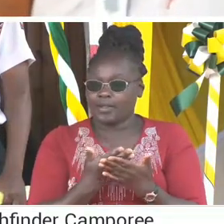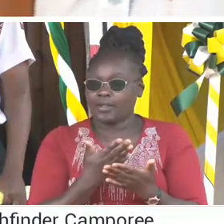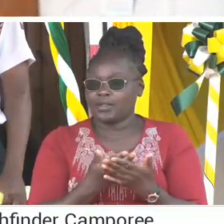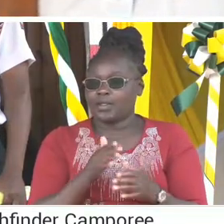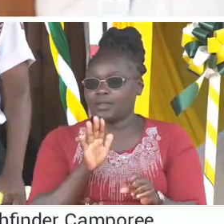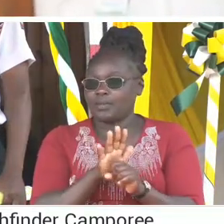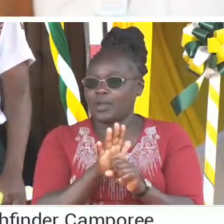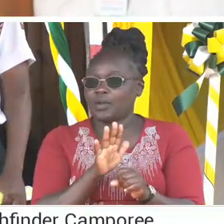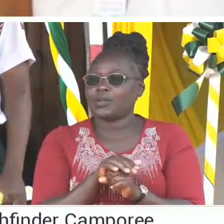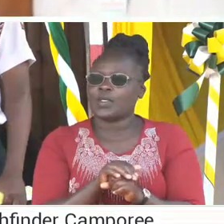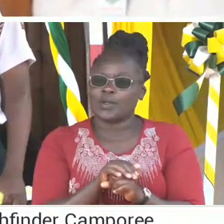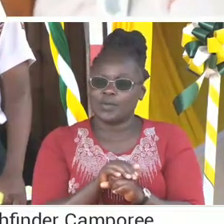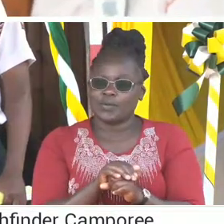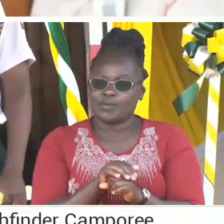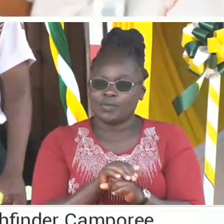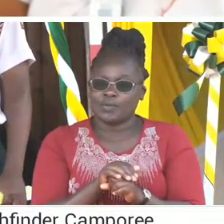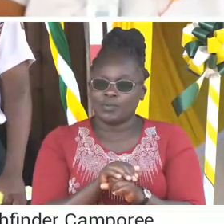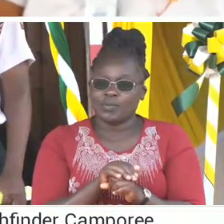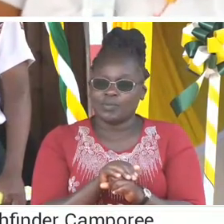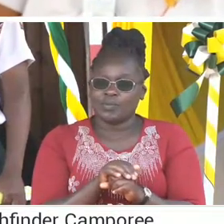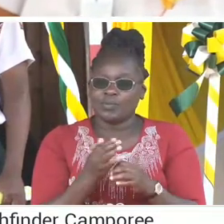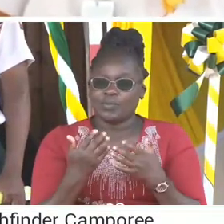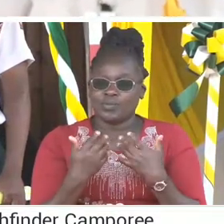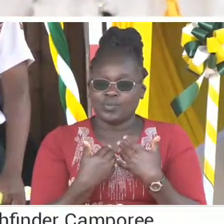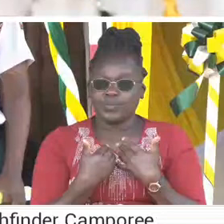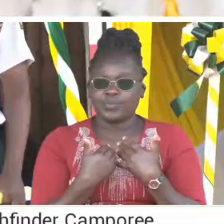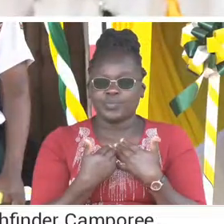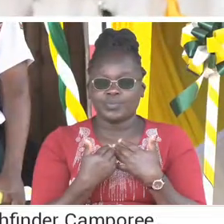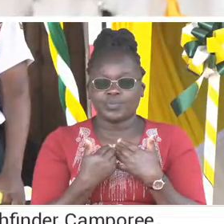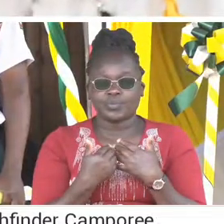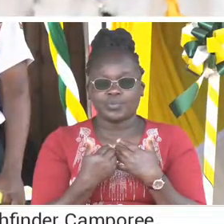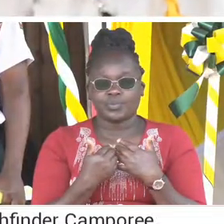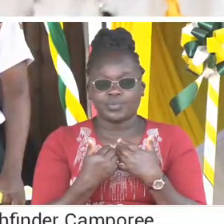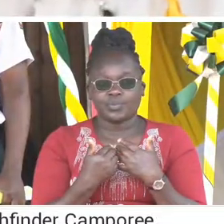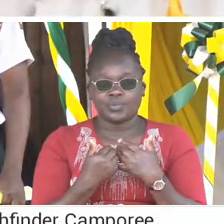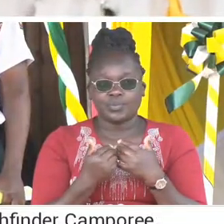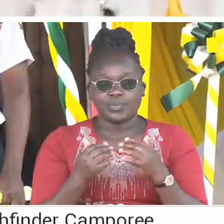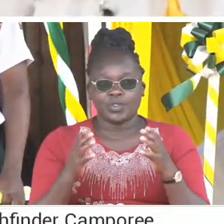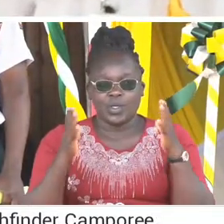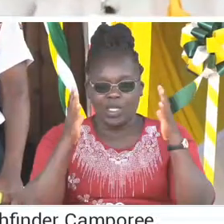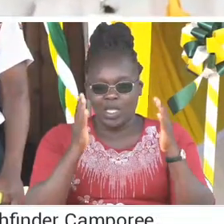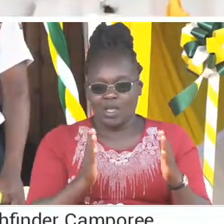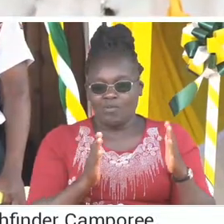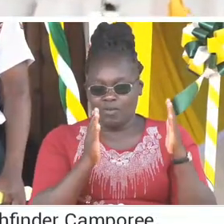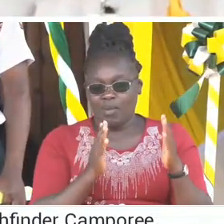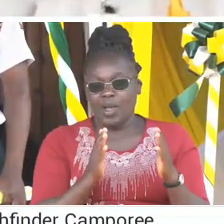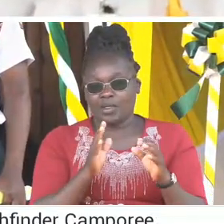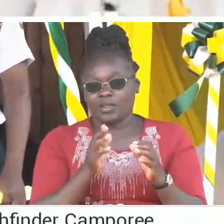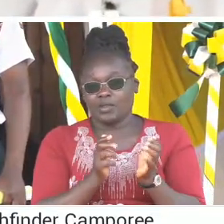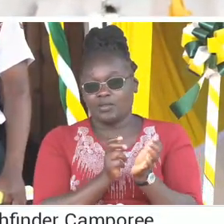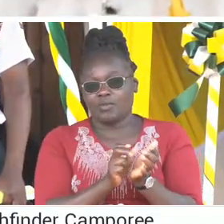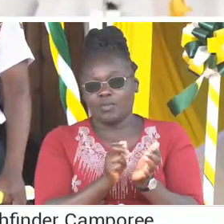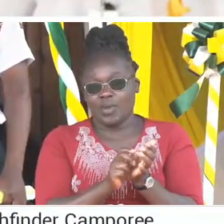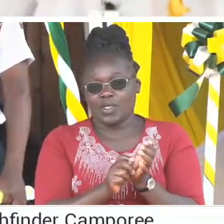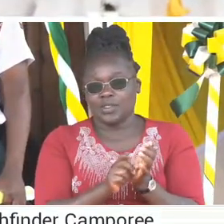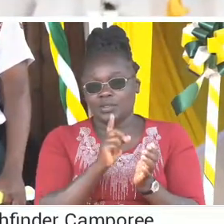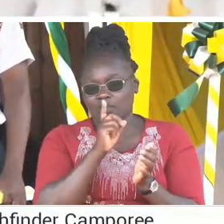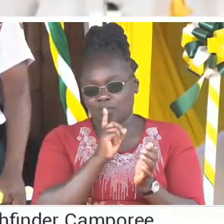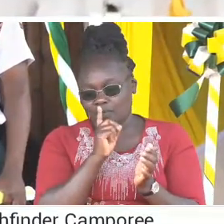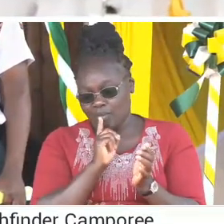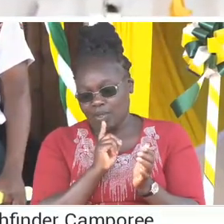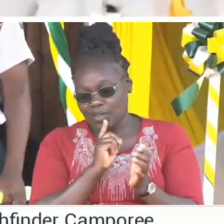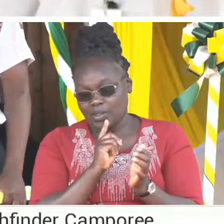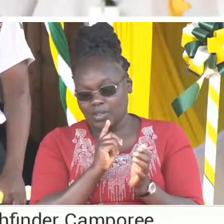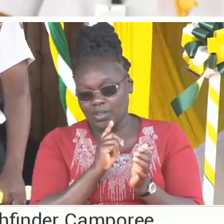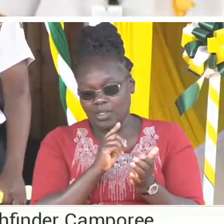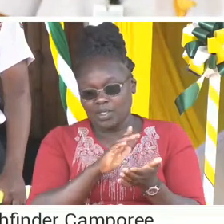ya magunia 2 ya mahindi ilisambazwa kwa walio na mahitaji. Aidha, maharagwe, unga,